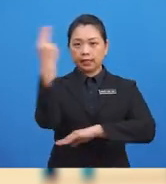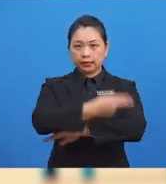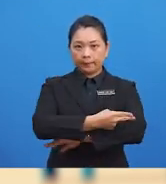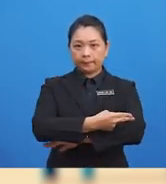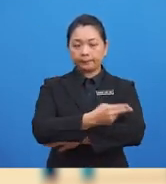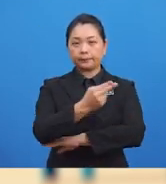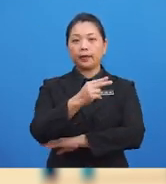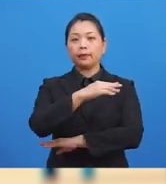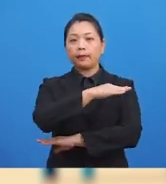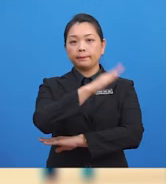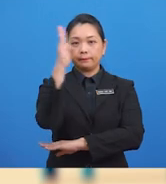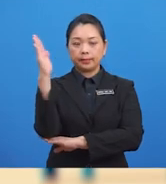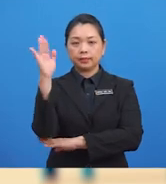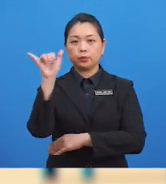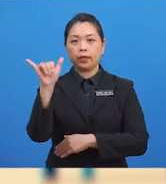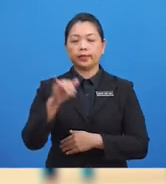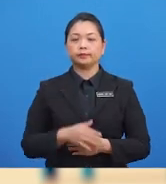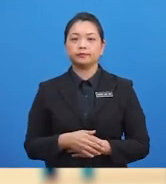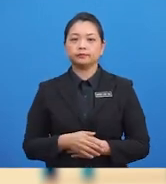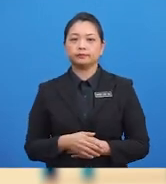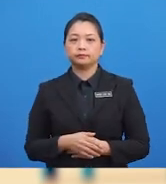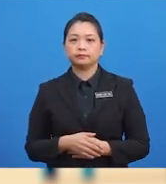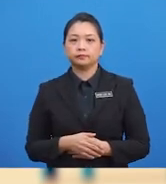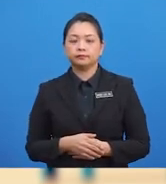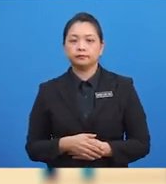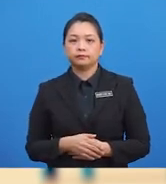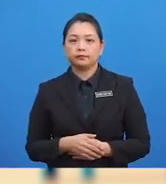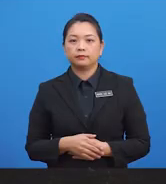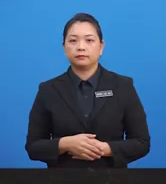Y bagi had A hingga B.